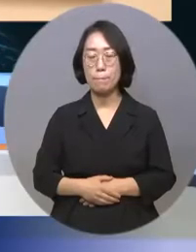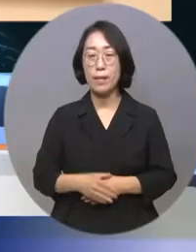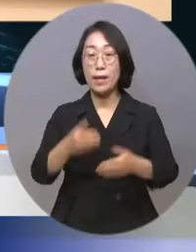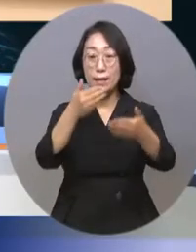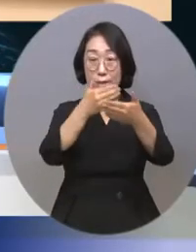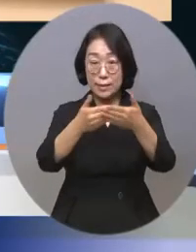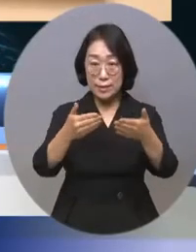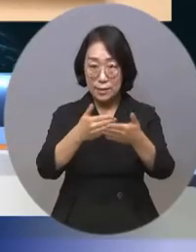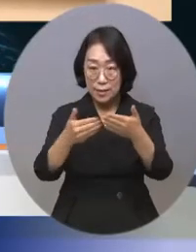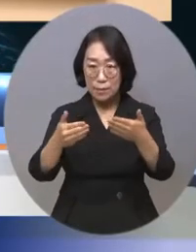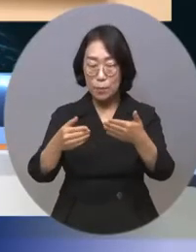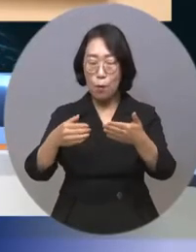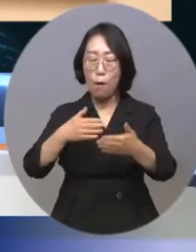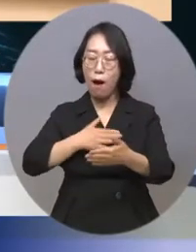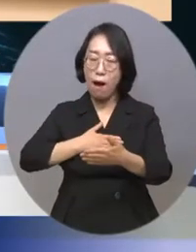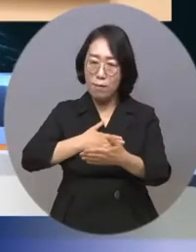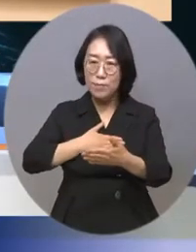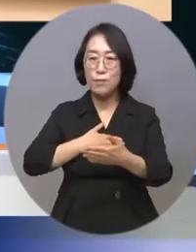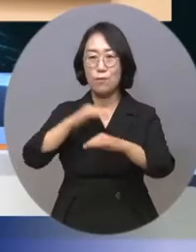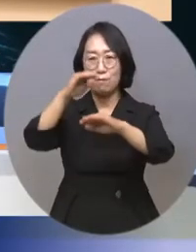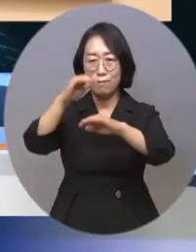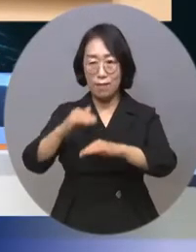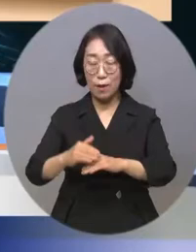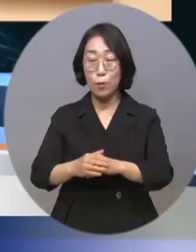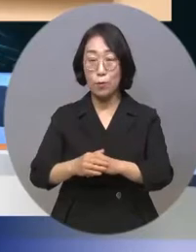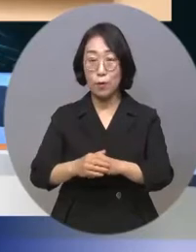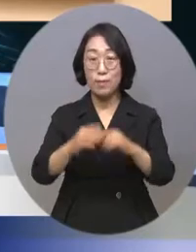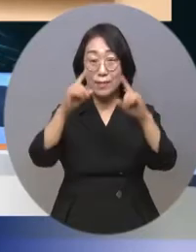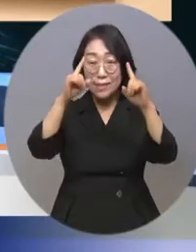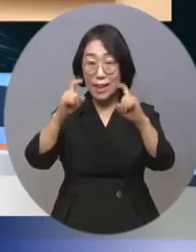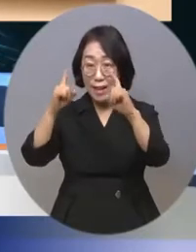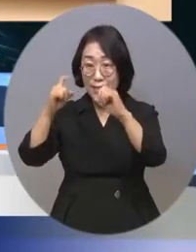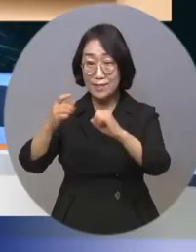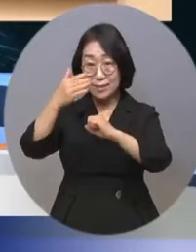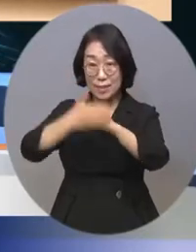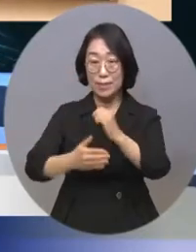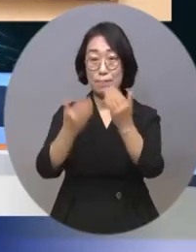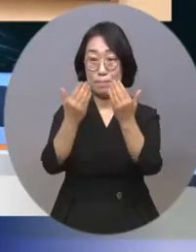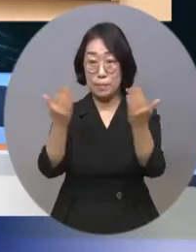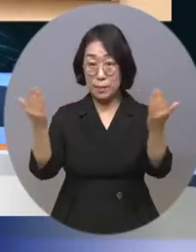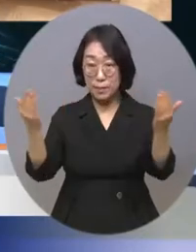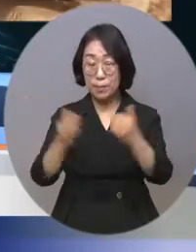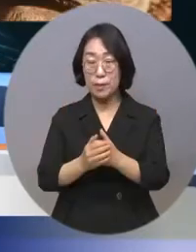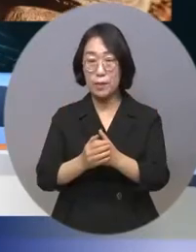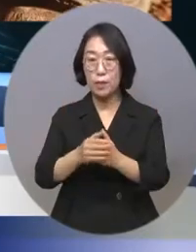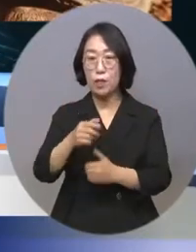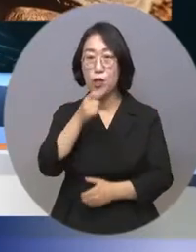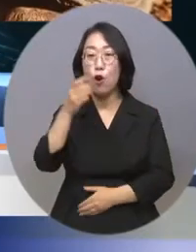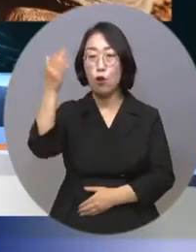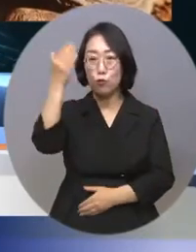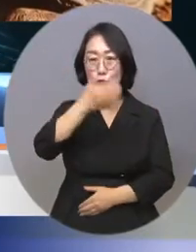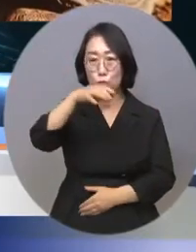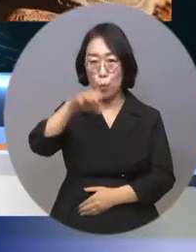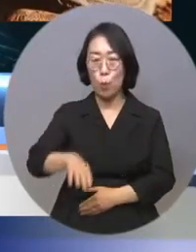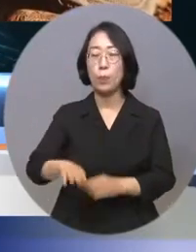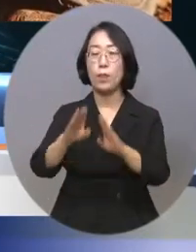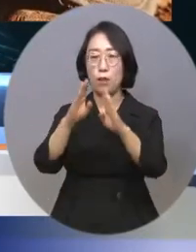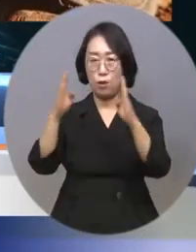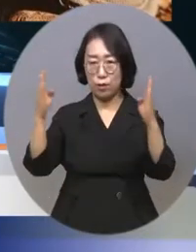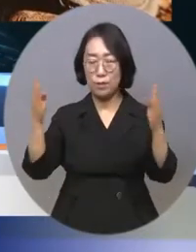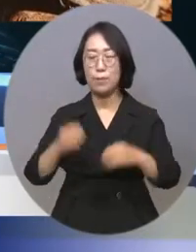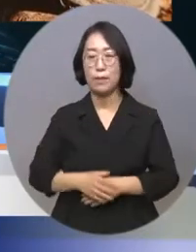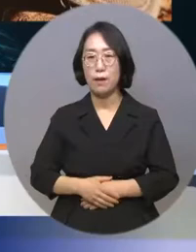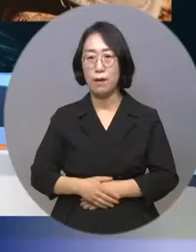그림과 설렘에 대한 내용을 담은 배성우 작가의 보이는 대로 사진전이 전남 여수를 찾아왔습니다.